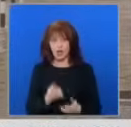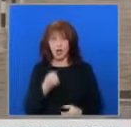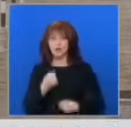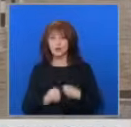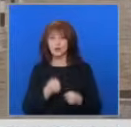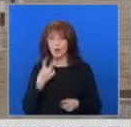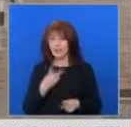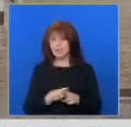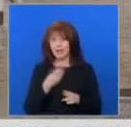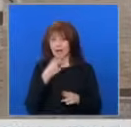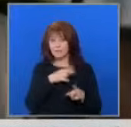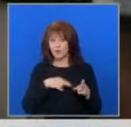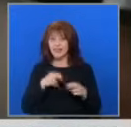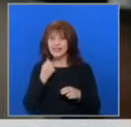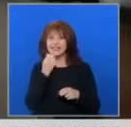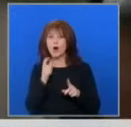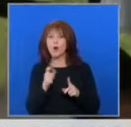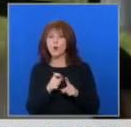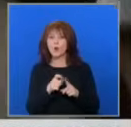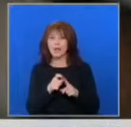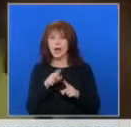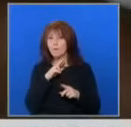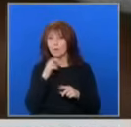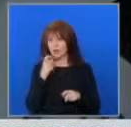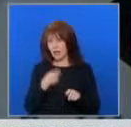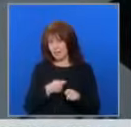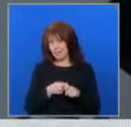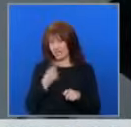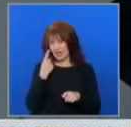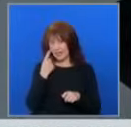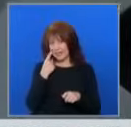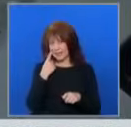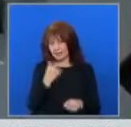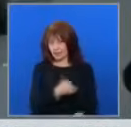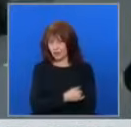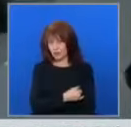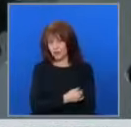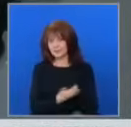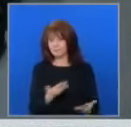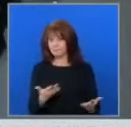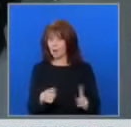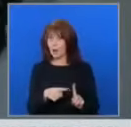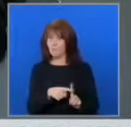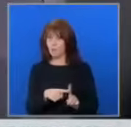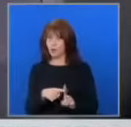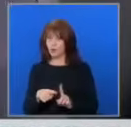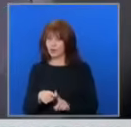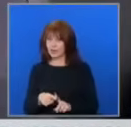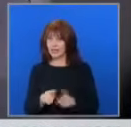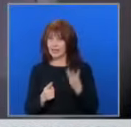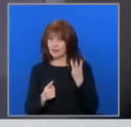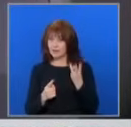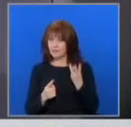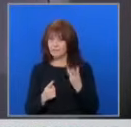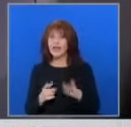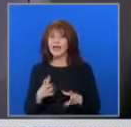Шофьора е спрян за проверка в село Руен в понеделник. Полицаите му направили тест за наркотици, който се оказал положителен за употреба на канабис, метамфетамин и амфетамин.